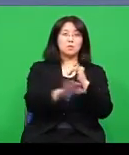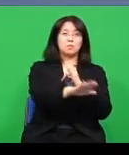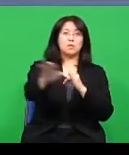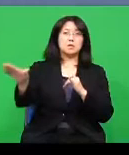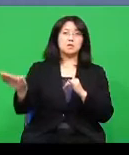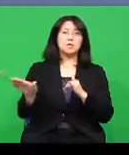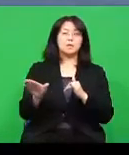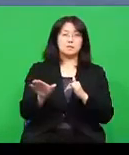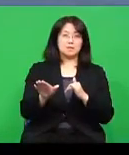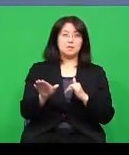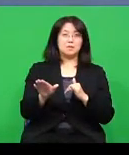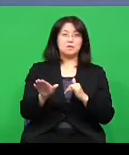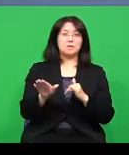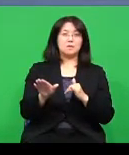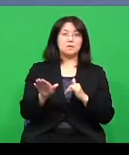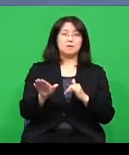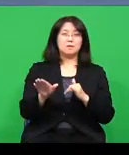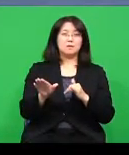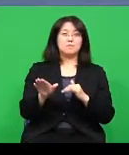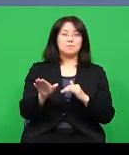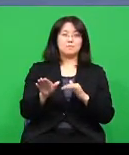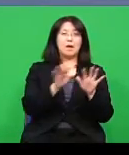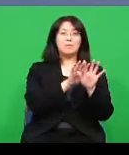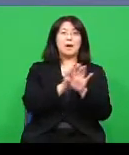まあ、できるだけ多くの県民の皆さんにですね、